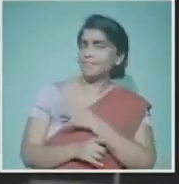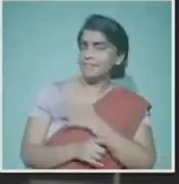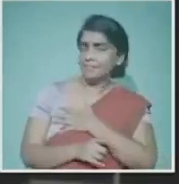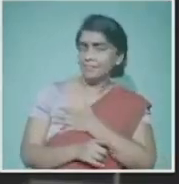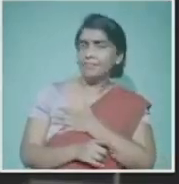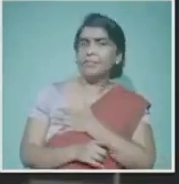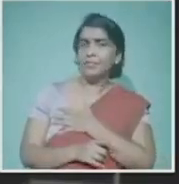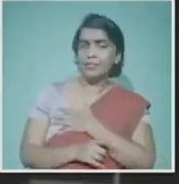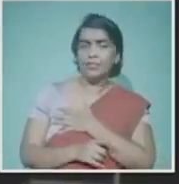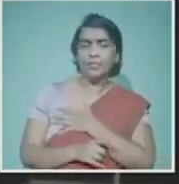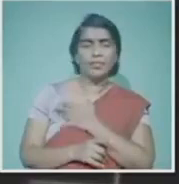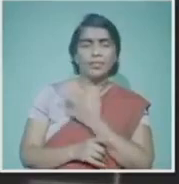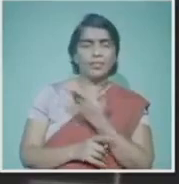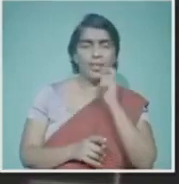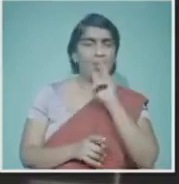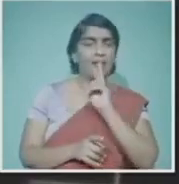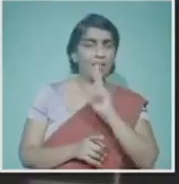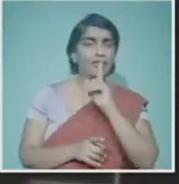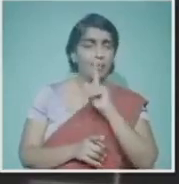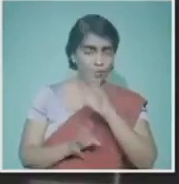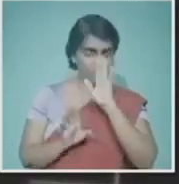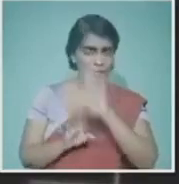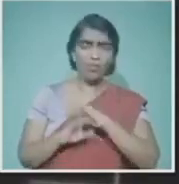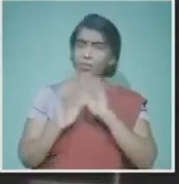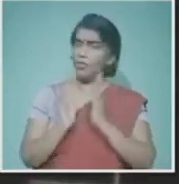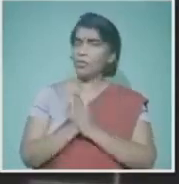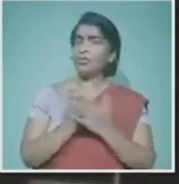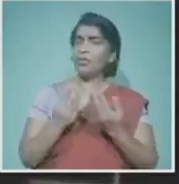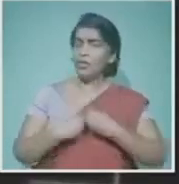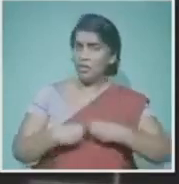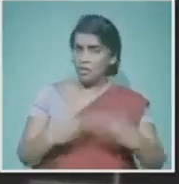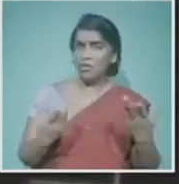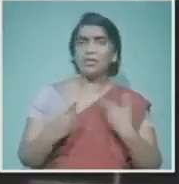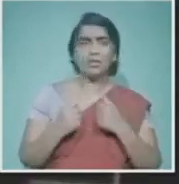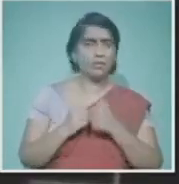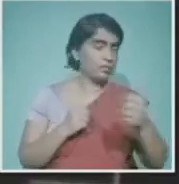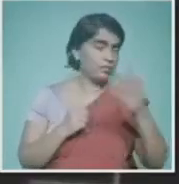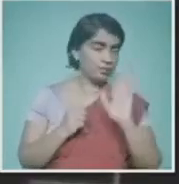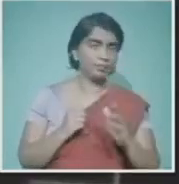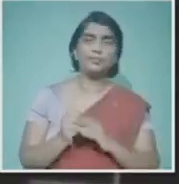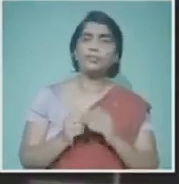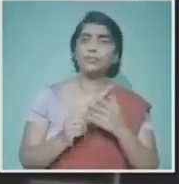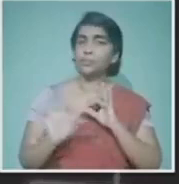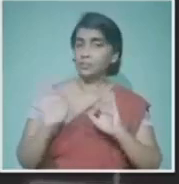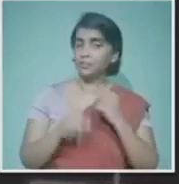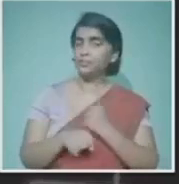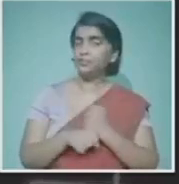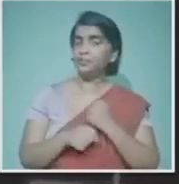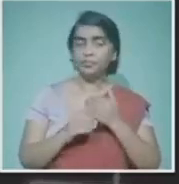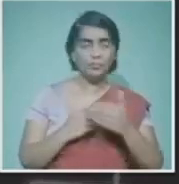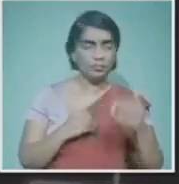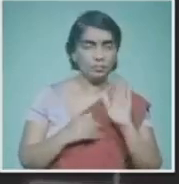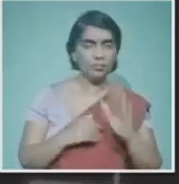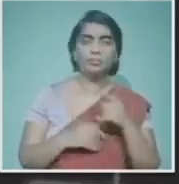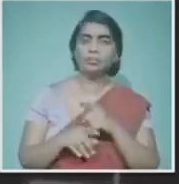கோமளமும் களவாடப்பட்டத கதையாக தமிழ் தேசிய கூட்டமைப்பு நல்லாட்சி காலத்திலே அதிகார பயிர் சம்பந்தமாக கேட்டுக்கொண்டிருக்கிற